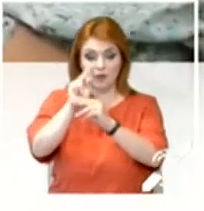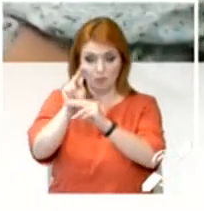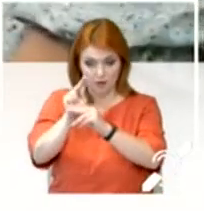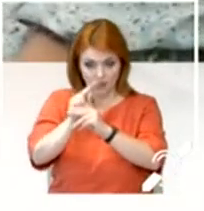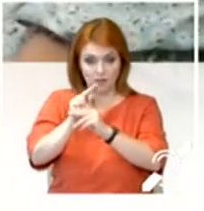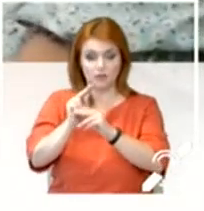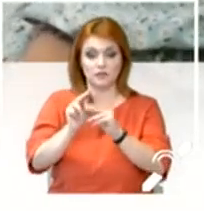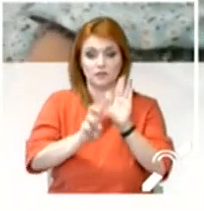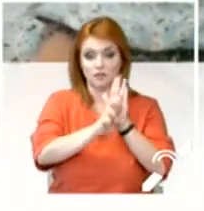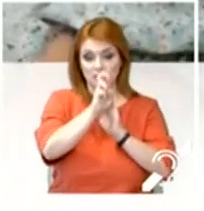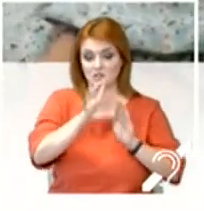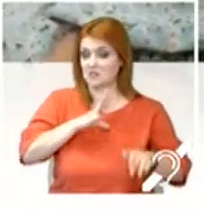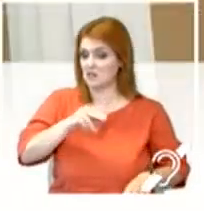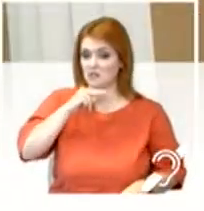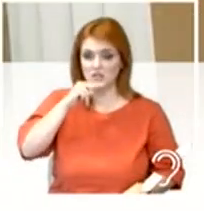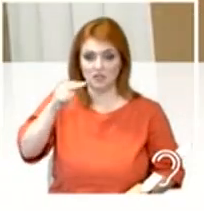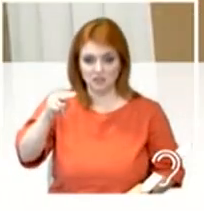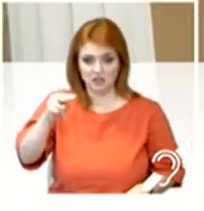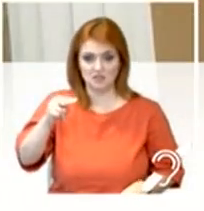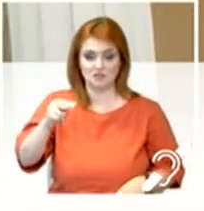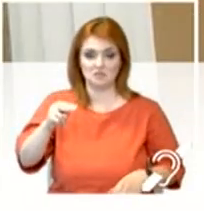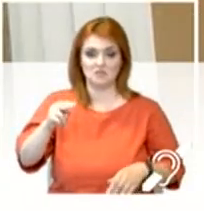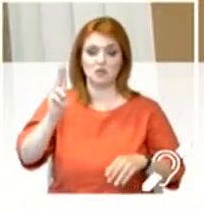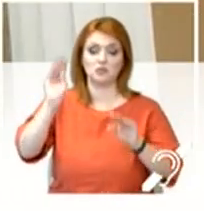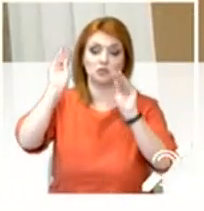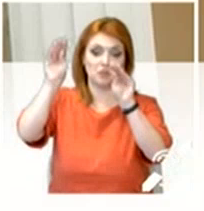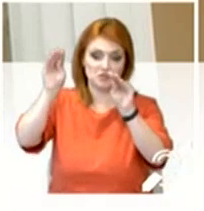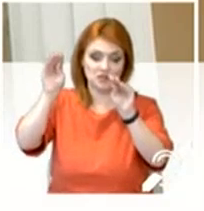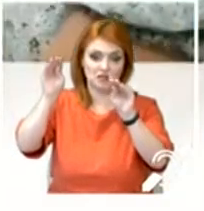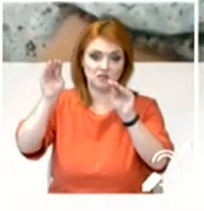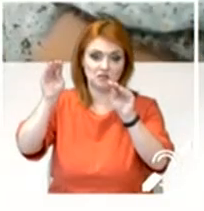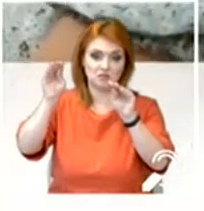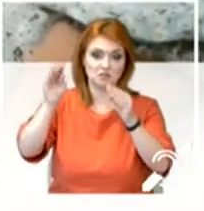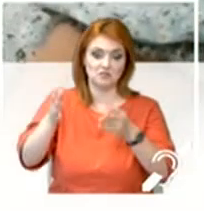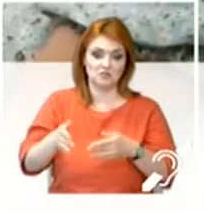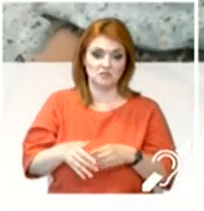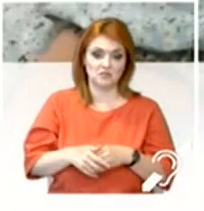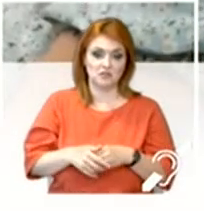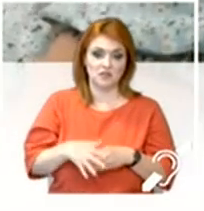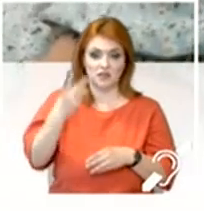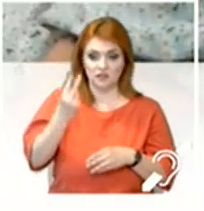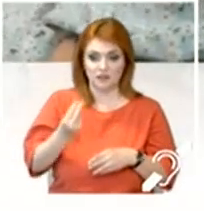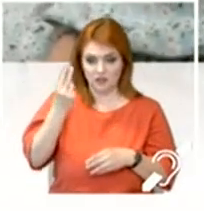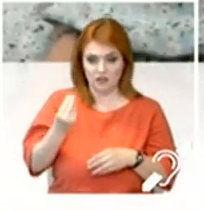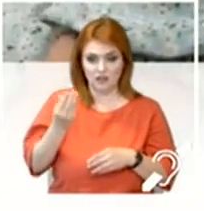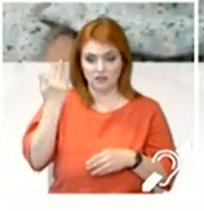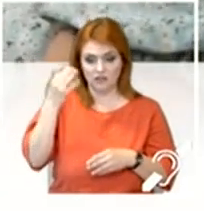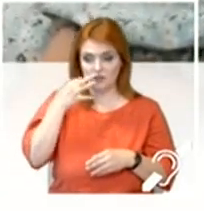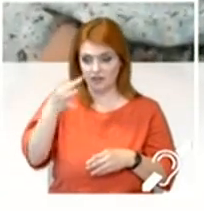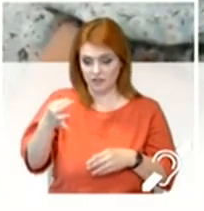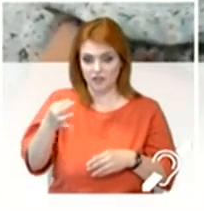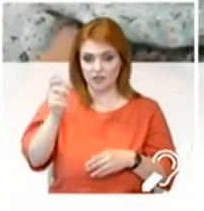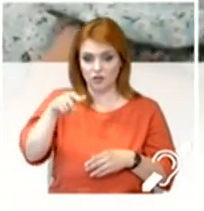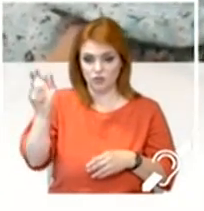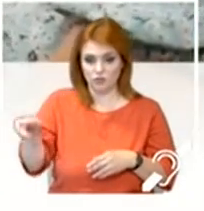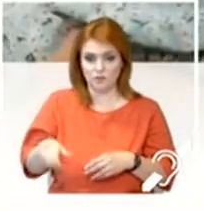bisericii, nu s-a atras atenție. El s-a instalat, dar pe urmă, desigur că am regretat. Am vorbit chiar două zile în urmă și mi-a spus: părinte, cum